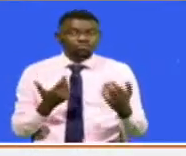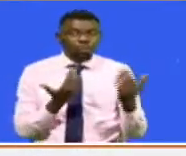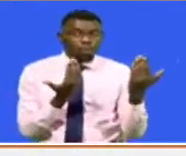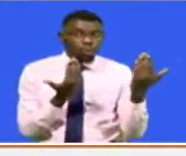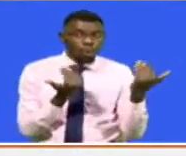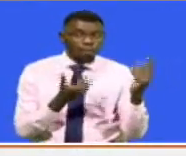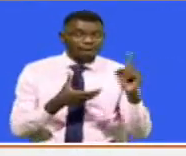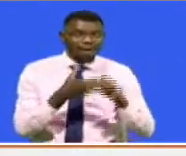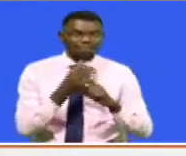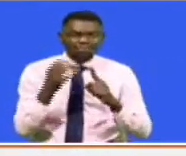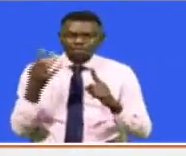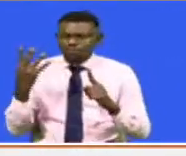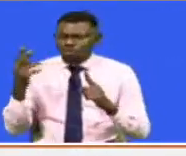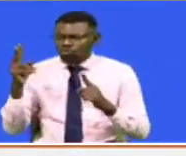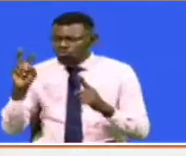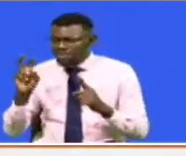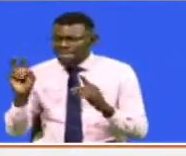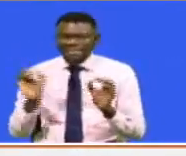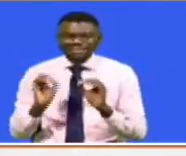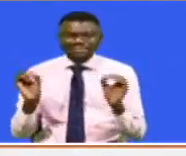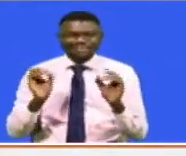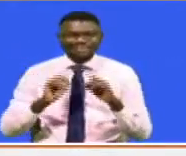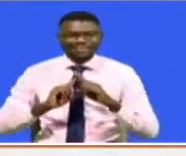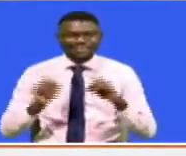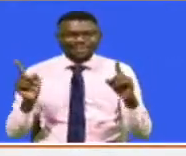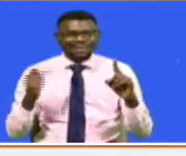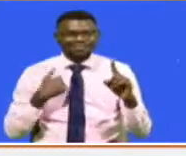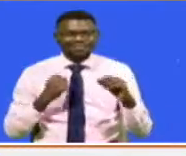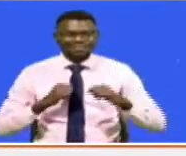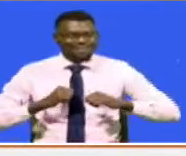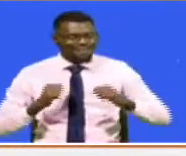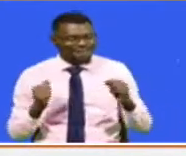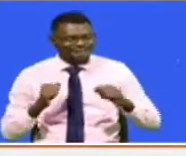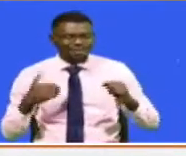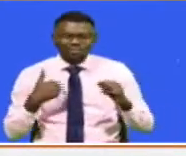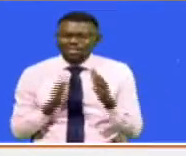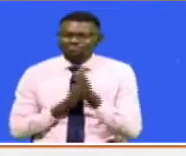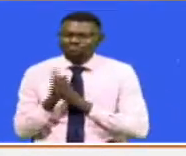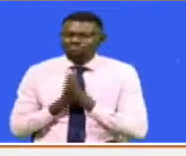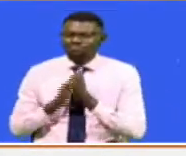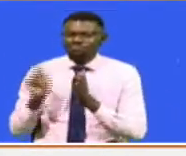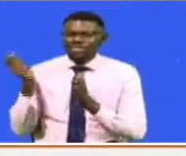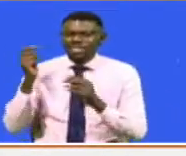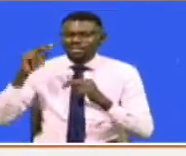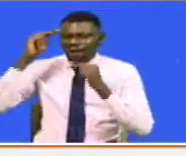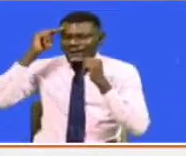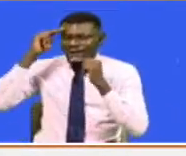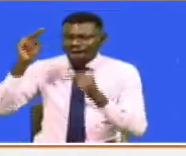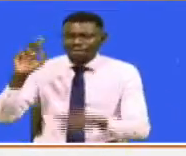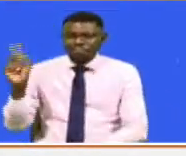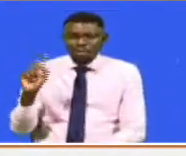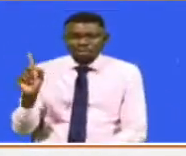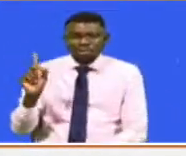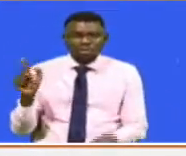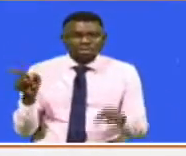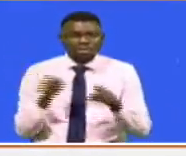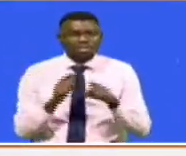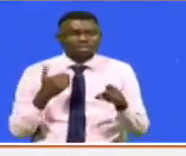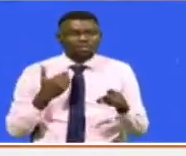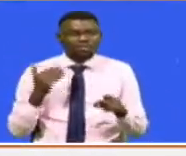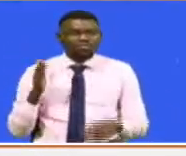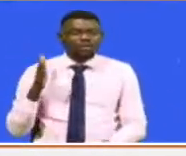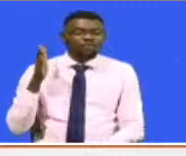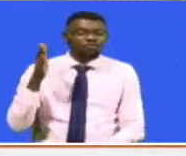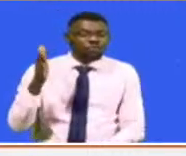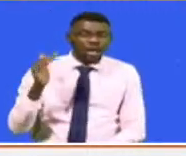420, kini yenye nimepata nimefurahi. Ningependa kuenda Kenyai Girls Nairobi. Na nikiwa mkubwa, nataka